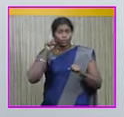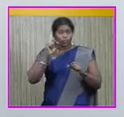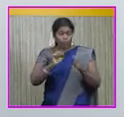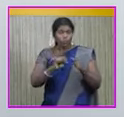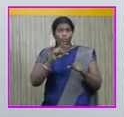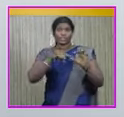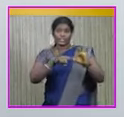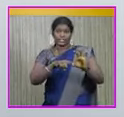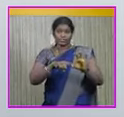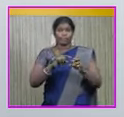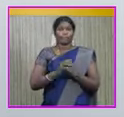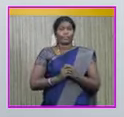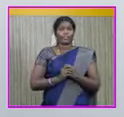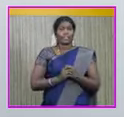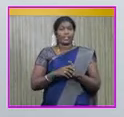கேள்வி.